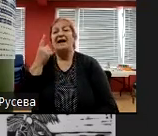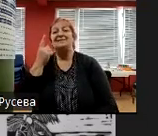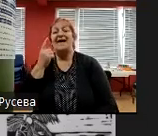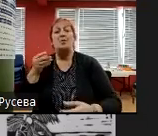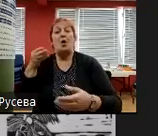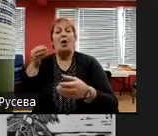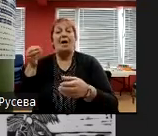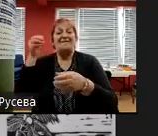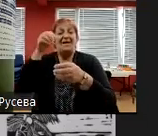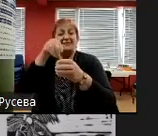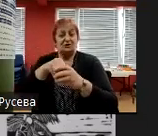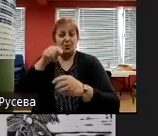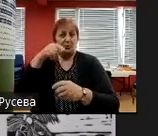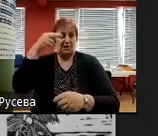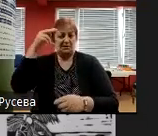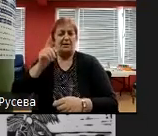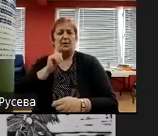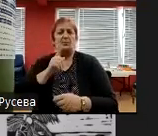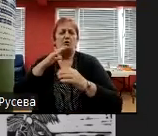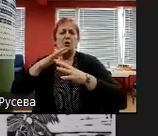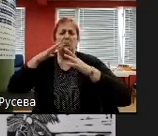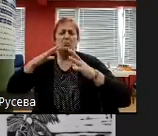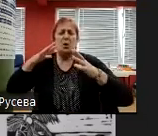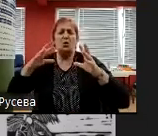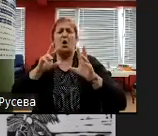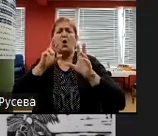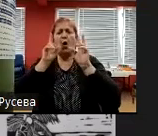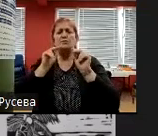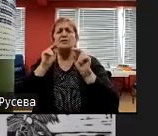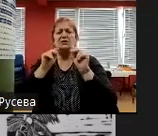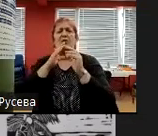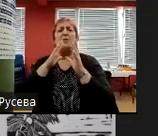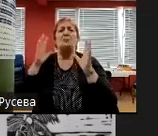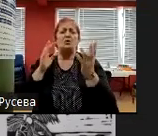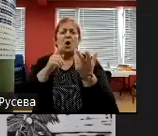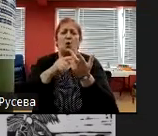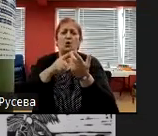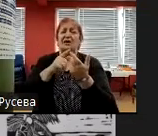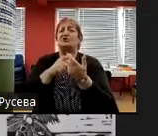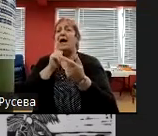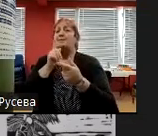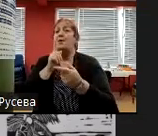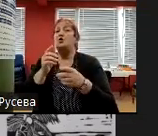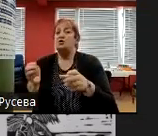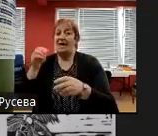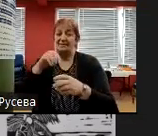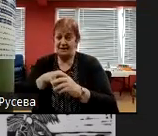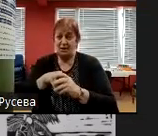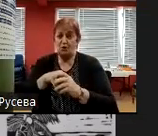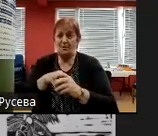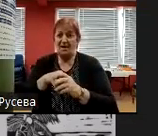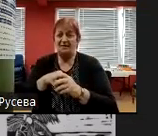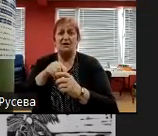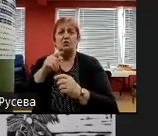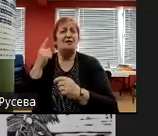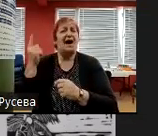Въвеждащо по тия теми може много да се говори, може много неща да се добавят. Това е само